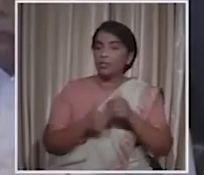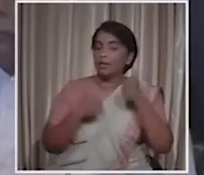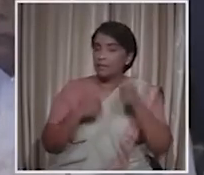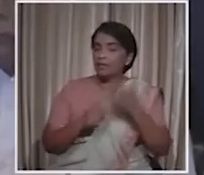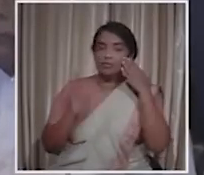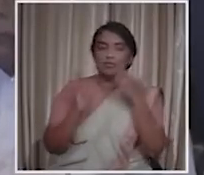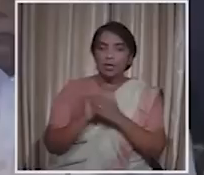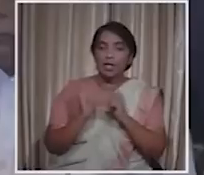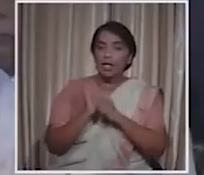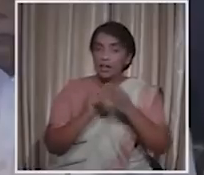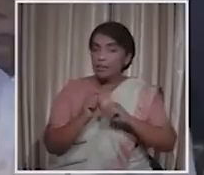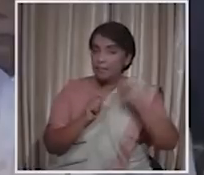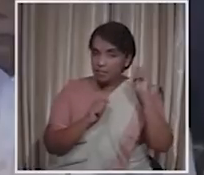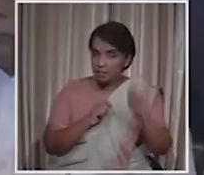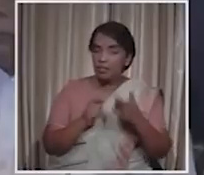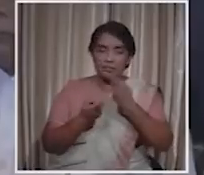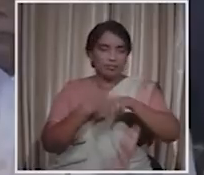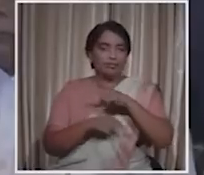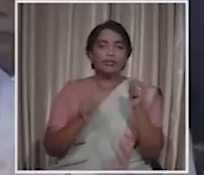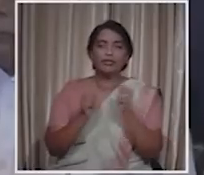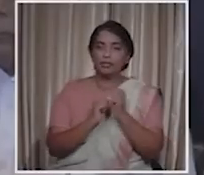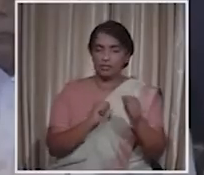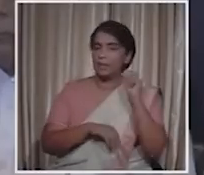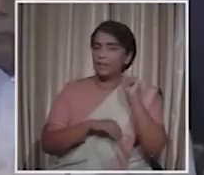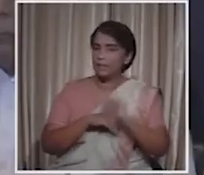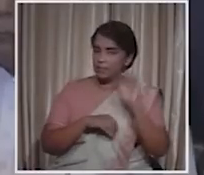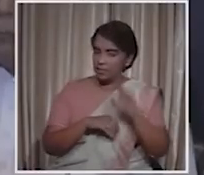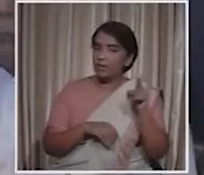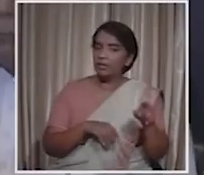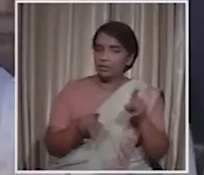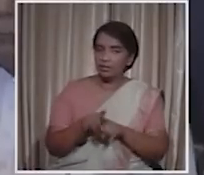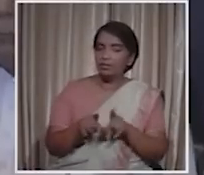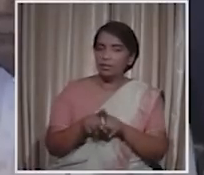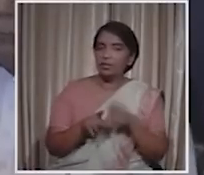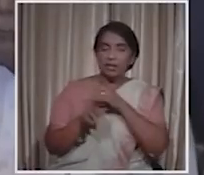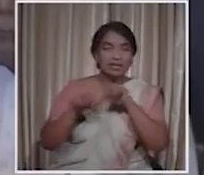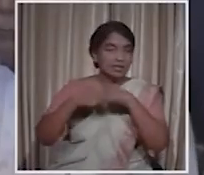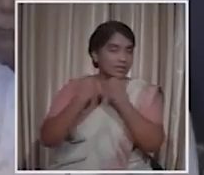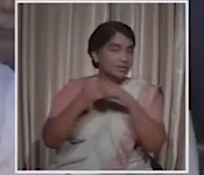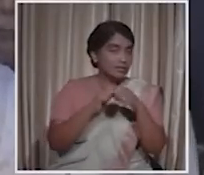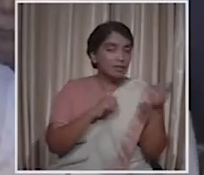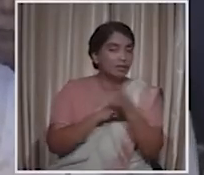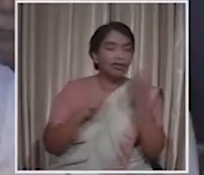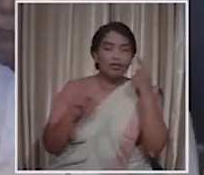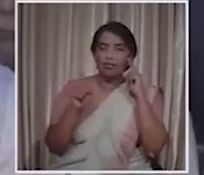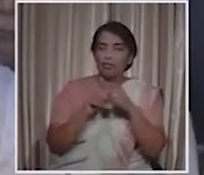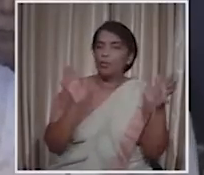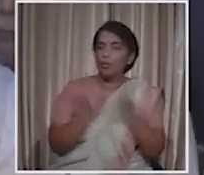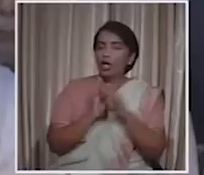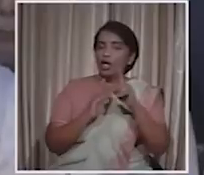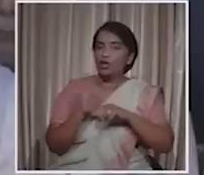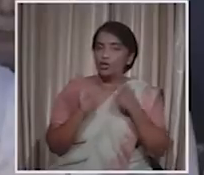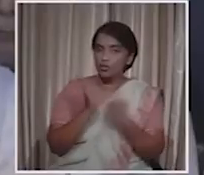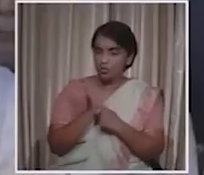වැදගත් වෙන්නේ ණය ගෙවීම ප්‍රතිව්‍යගත කරලීමේ සැලැස්මයි. ලසාඩ් සහ ක්ලිෆර්ඩ් චාන් සමාගම මේ සමග එක් වී ජූලි